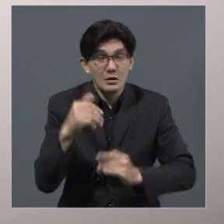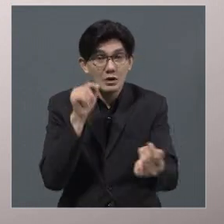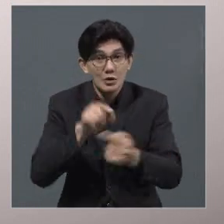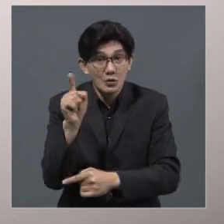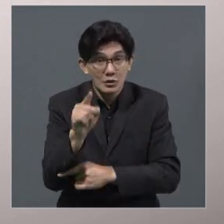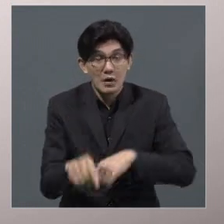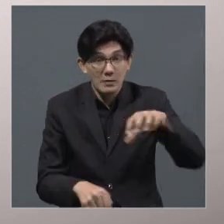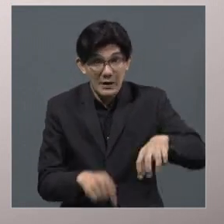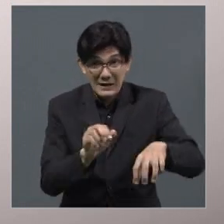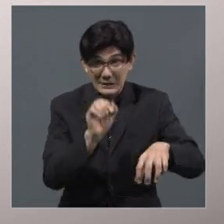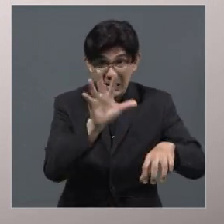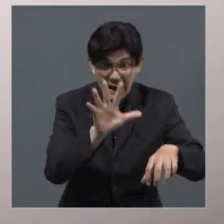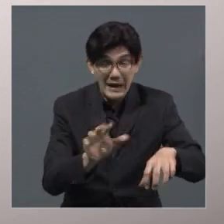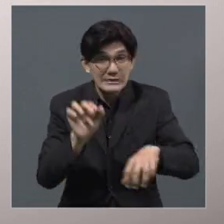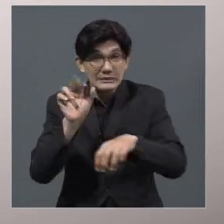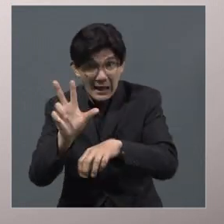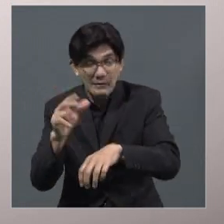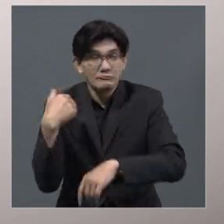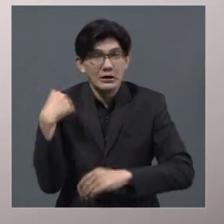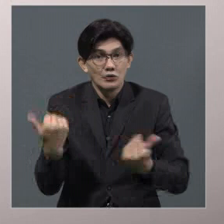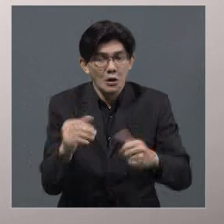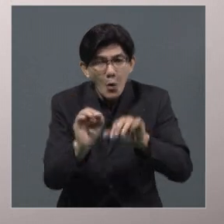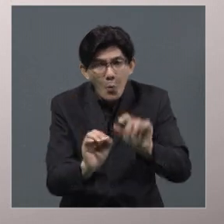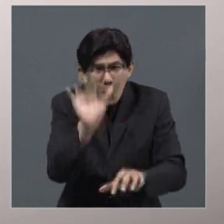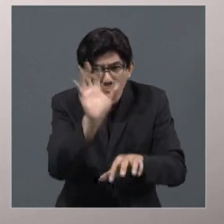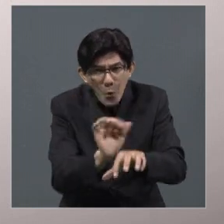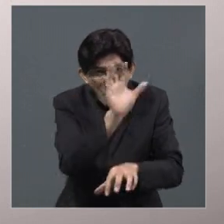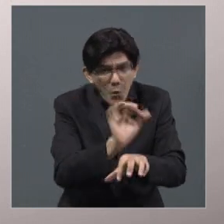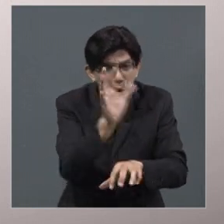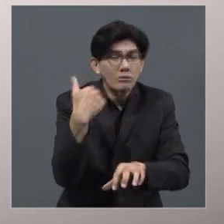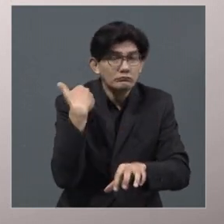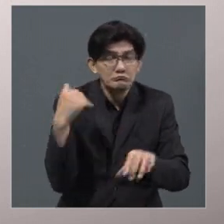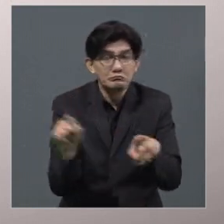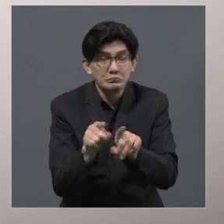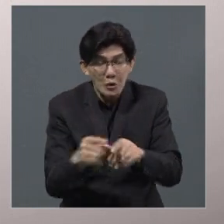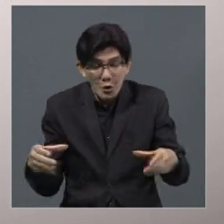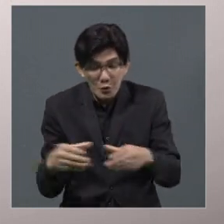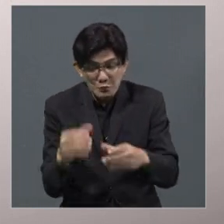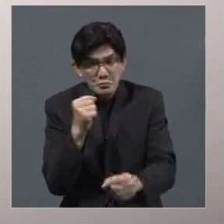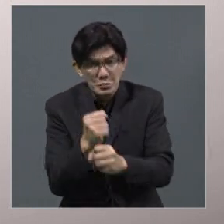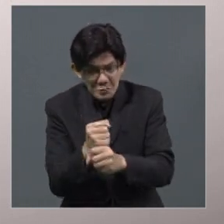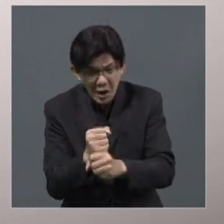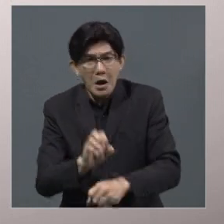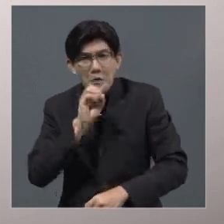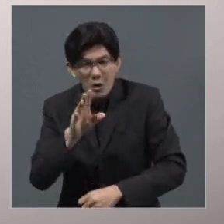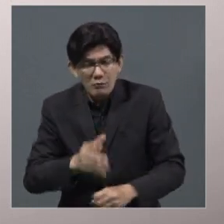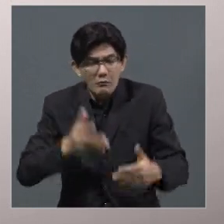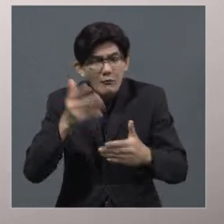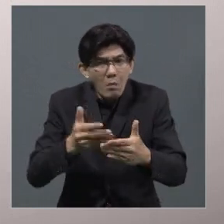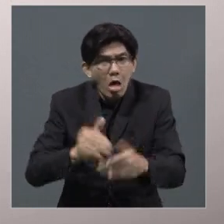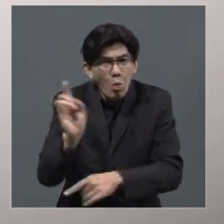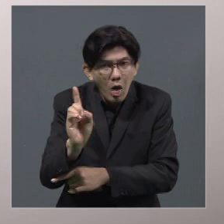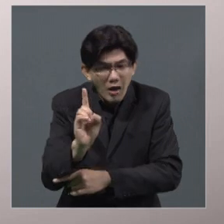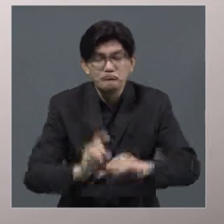ณโกดังที่5แล้วก็โกดังที่3มีควันไฟเนี่ยเกิดเป็นจุดๆทีมดับเพลิงเขาบอกว่าอุปสรรคสำคัญก็คือข้างใต้ของโรงงานเ